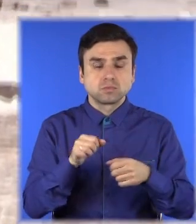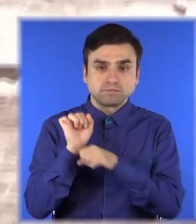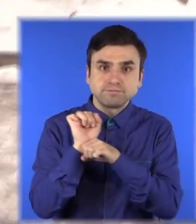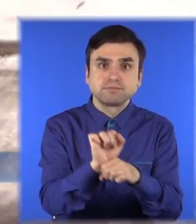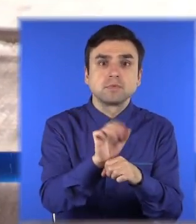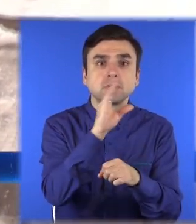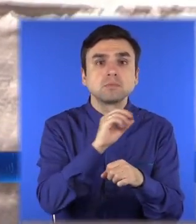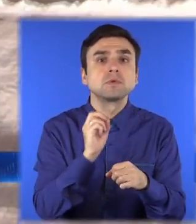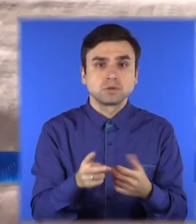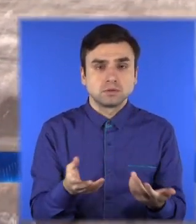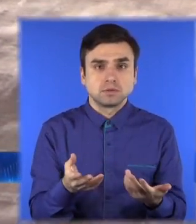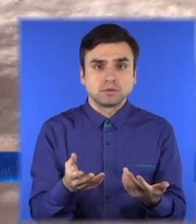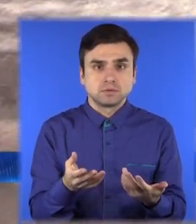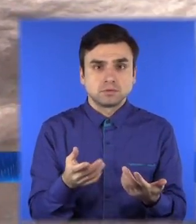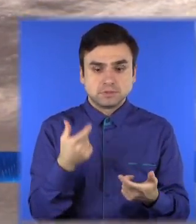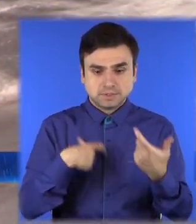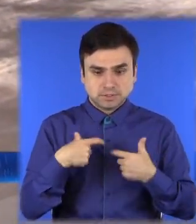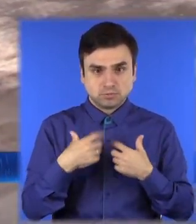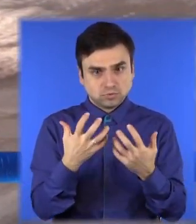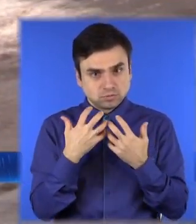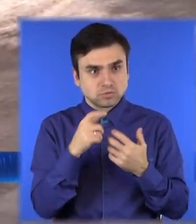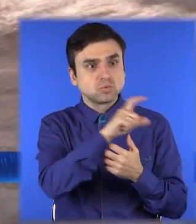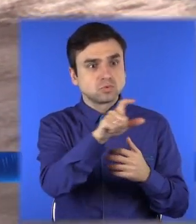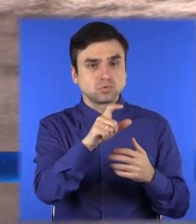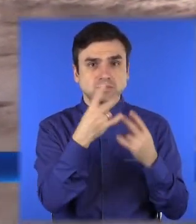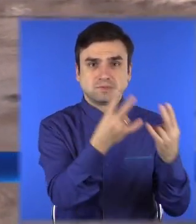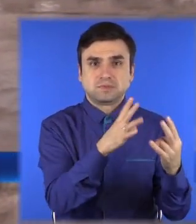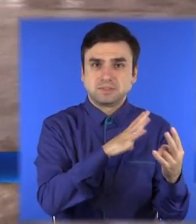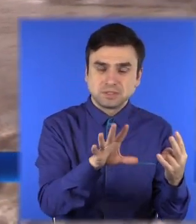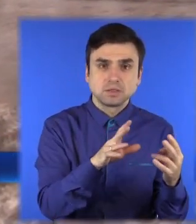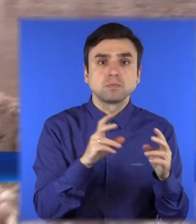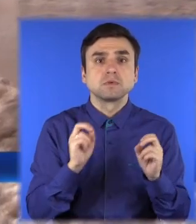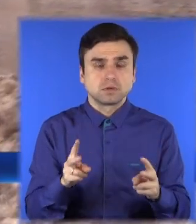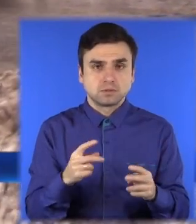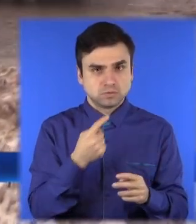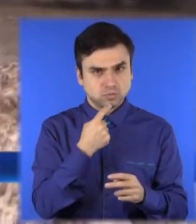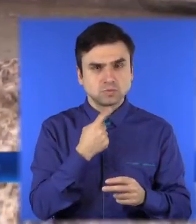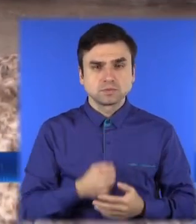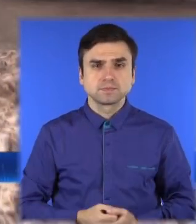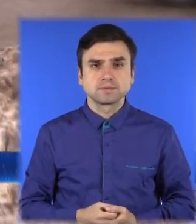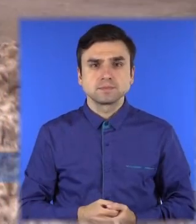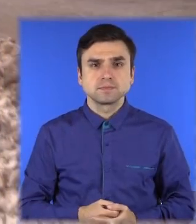автівкою, щоб це було безпечно для оточуючих і водіїв, і щоб не спричинити аварію.